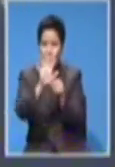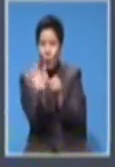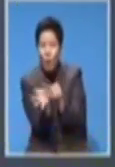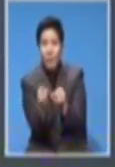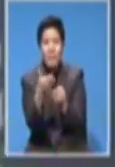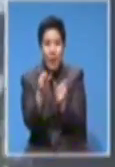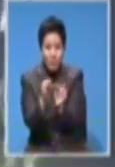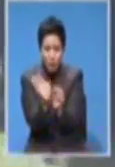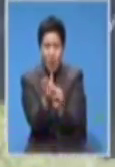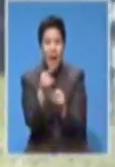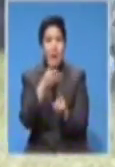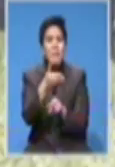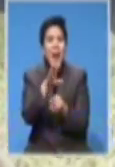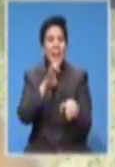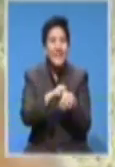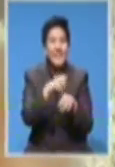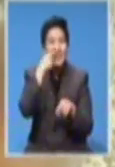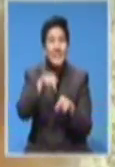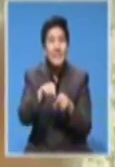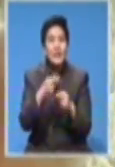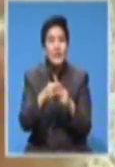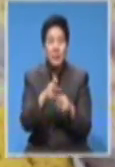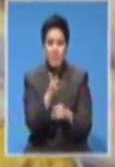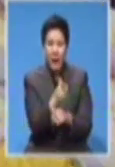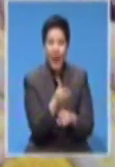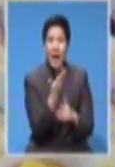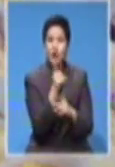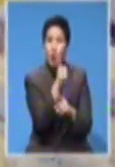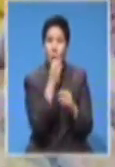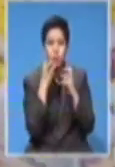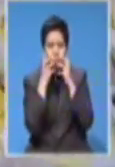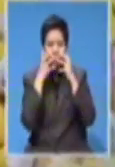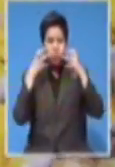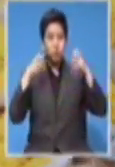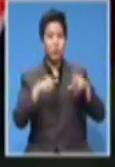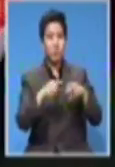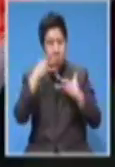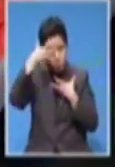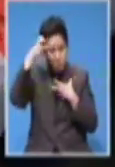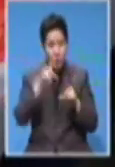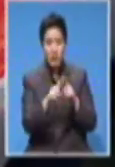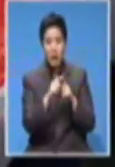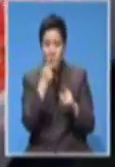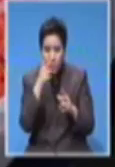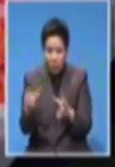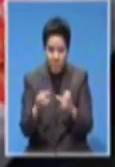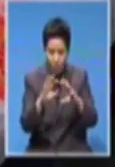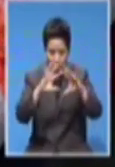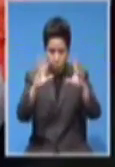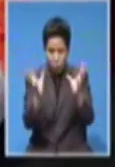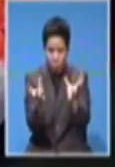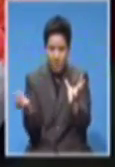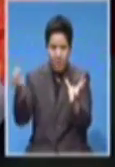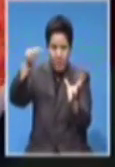จีนนะไปเลี้ยงปลาเงินปลาทองอะไรทำนองเนี้ยดอกไม้ก็เอามาจัดใส่พานใส่โหลแก้วนะแล้วให้งดงามแบ